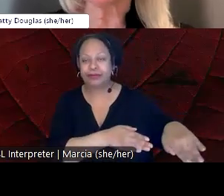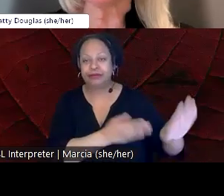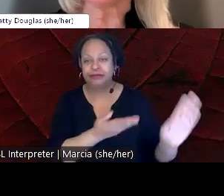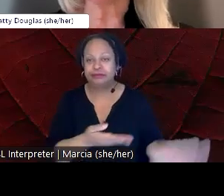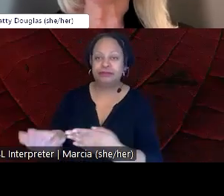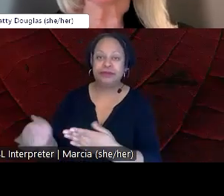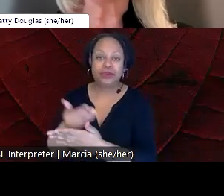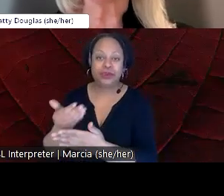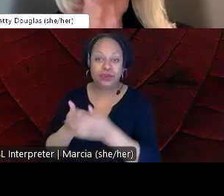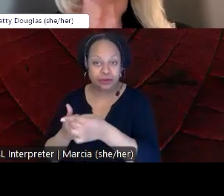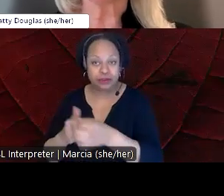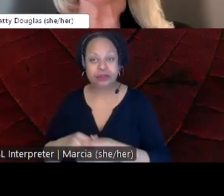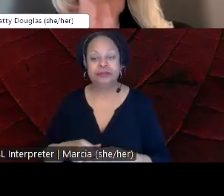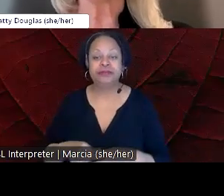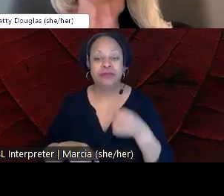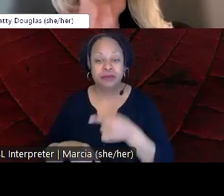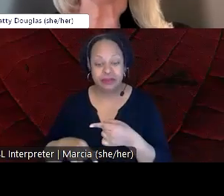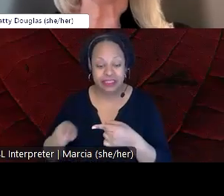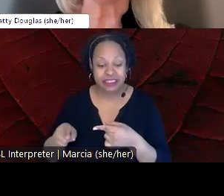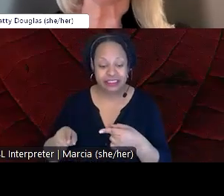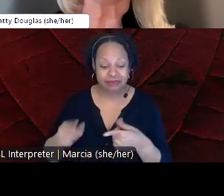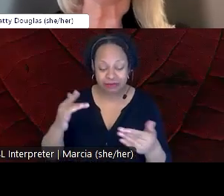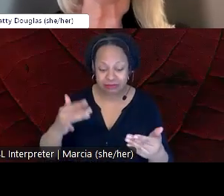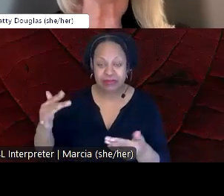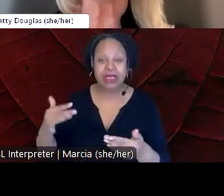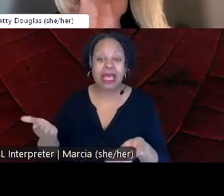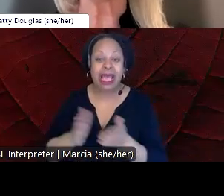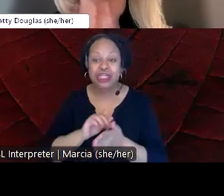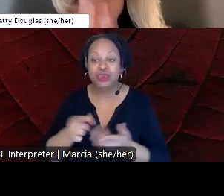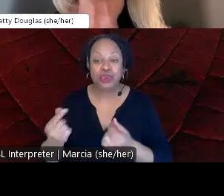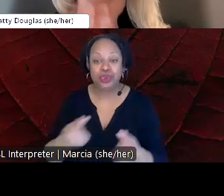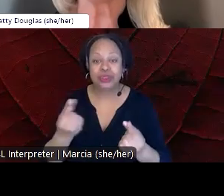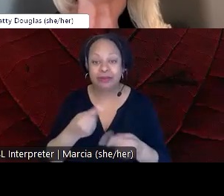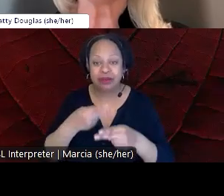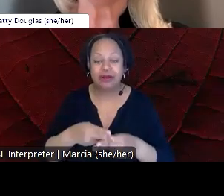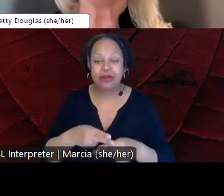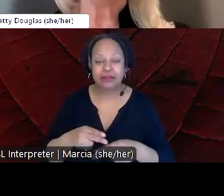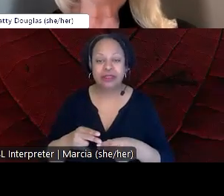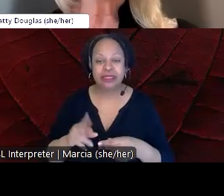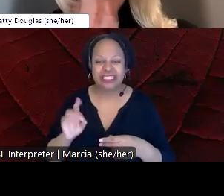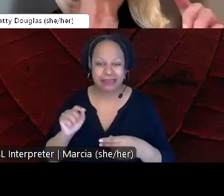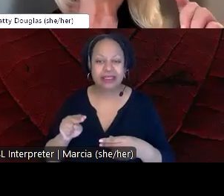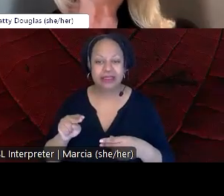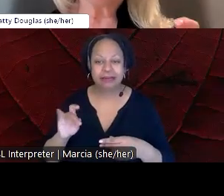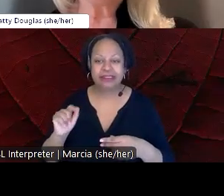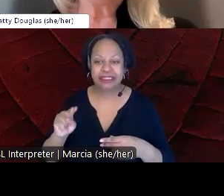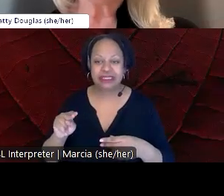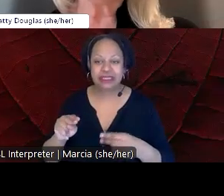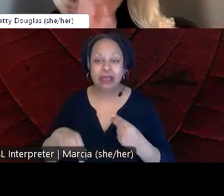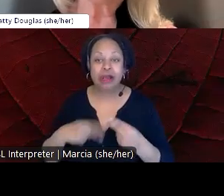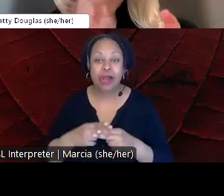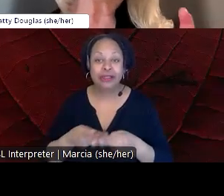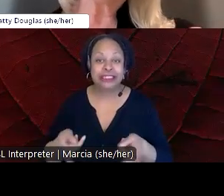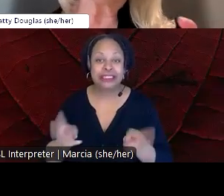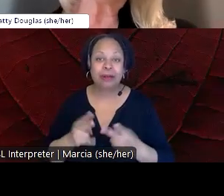tout passer en revue. Mais ce qu'on fait ici, on vous demande de pratiquer quelque chose que Damien Milton appelle la double